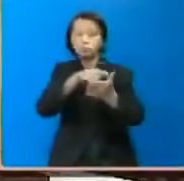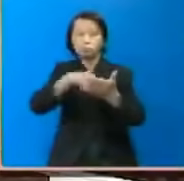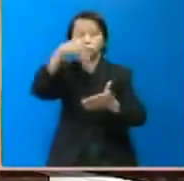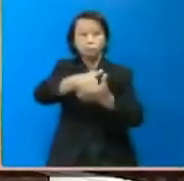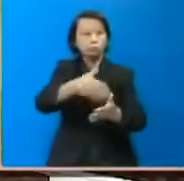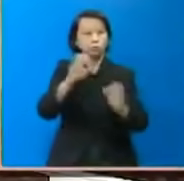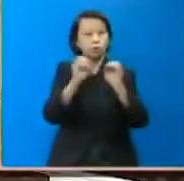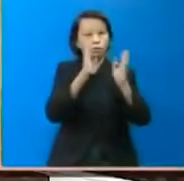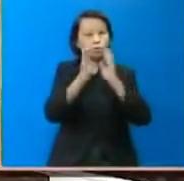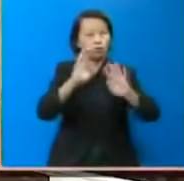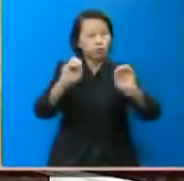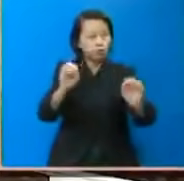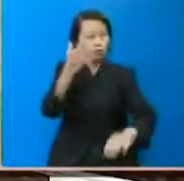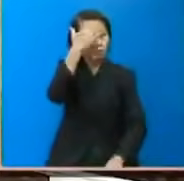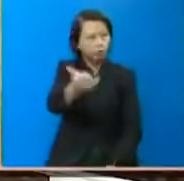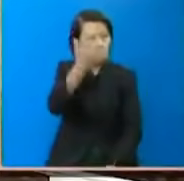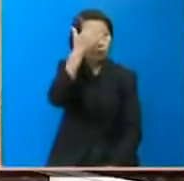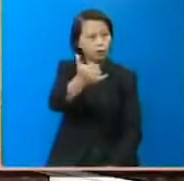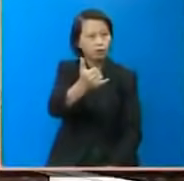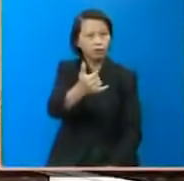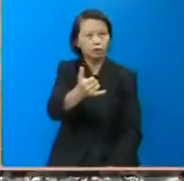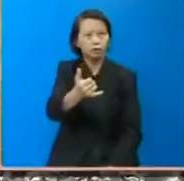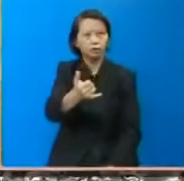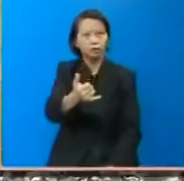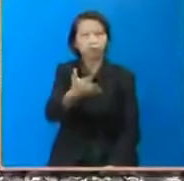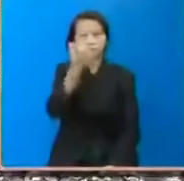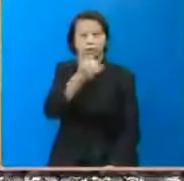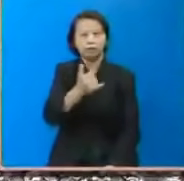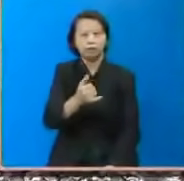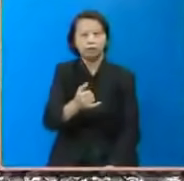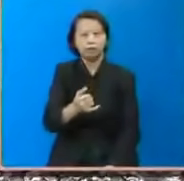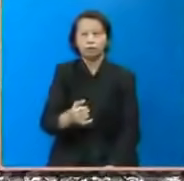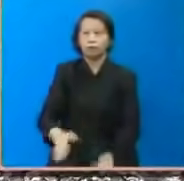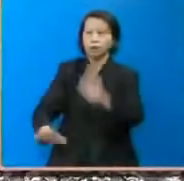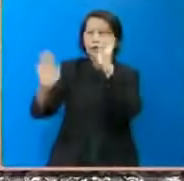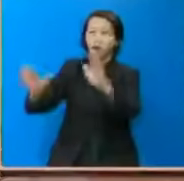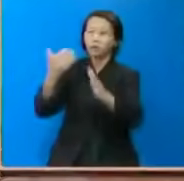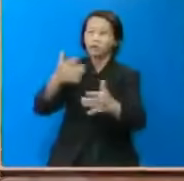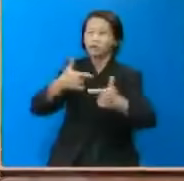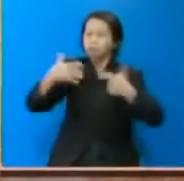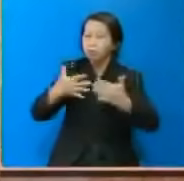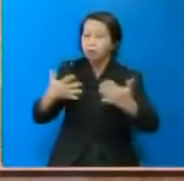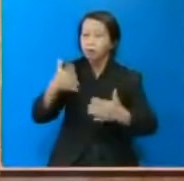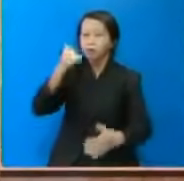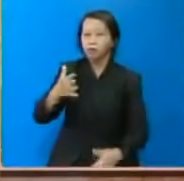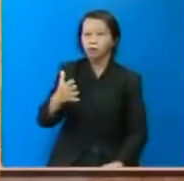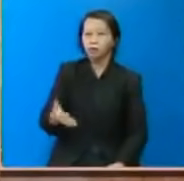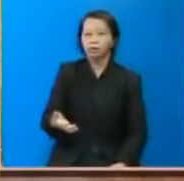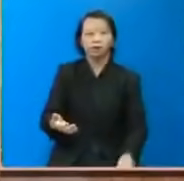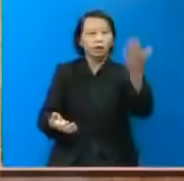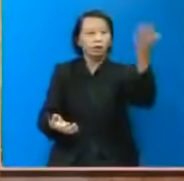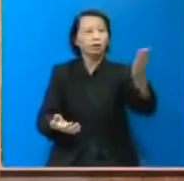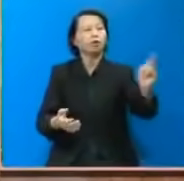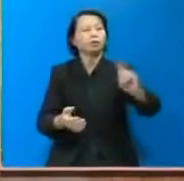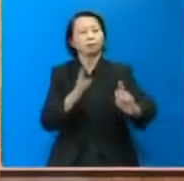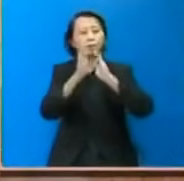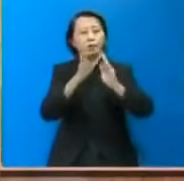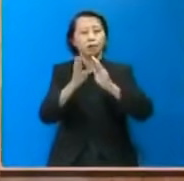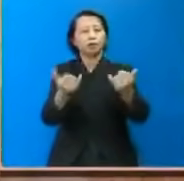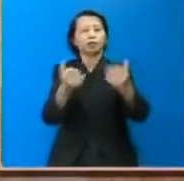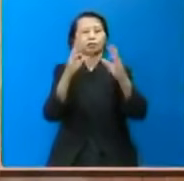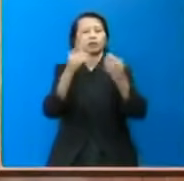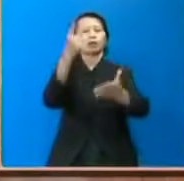bahas. Agong suruh bahas. Jangan kata undi bahas. Aku takut. Agong suruh bahas. Menteri apa